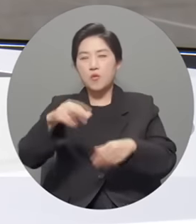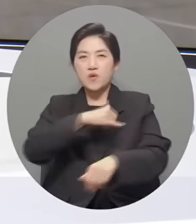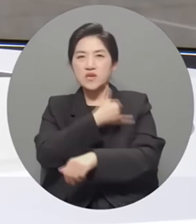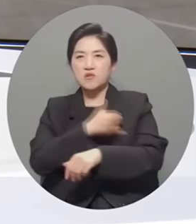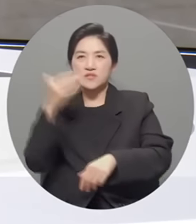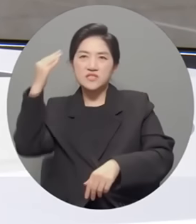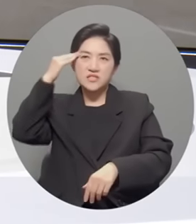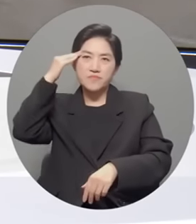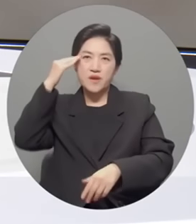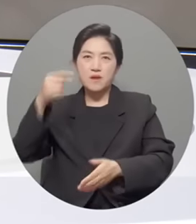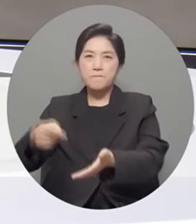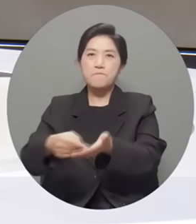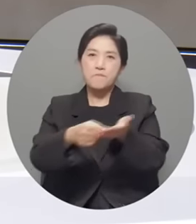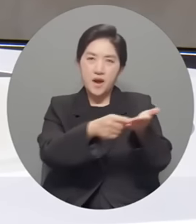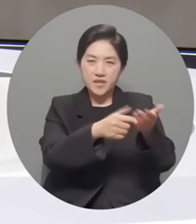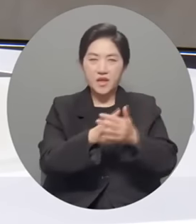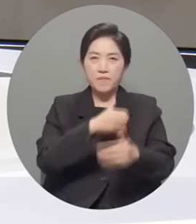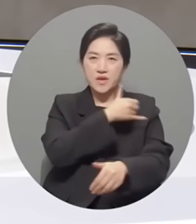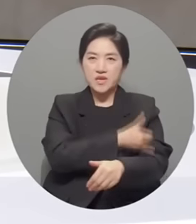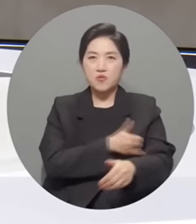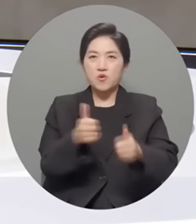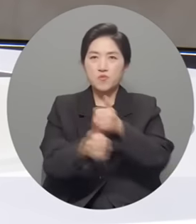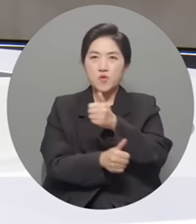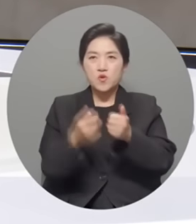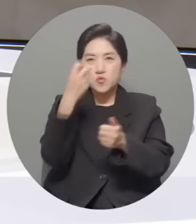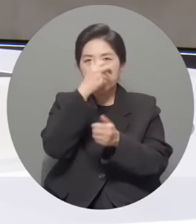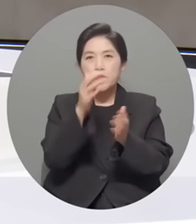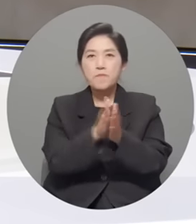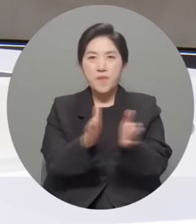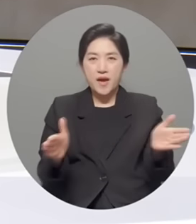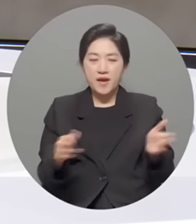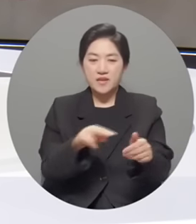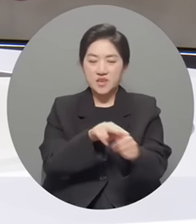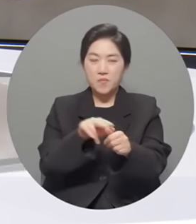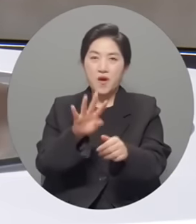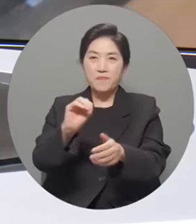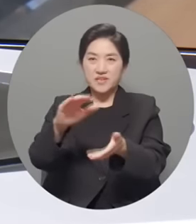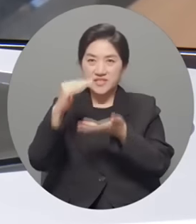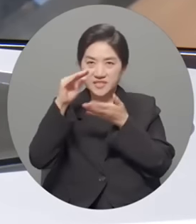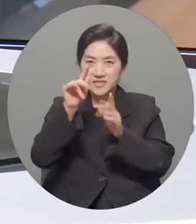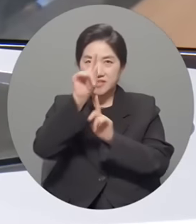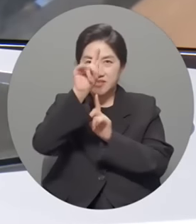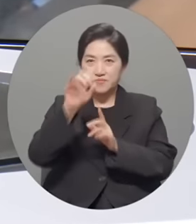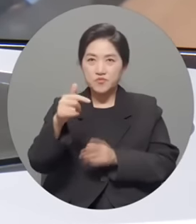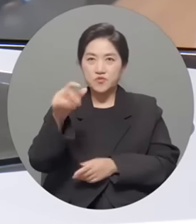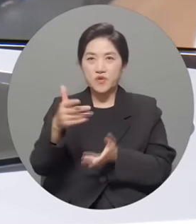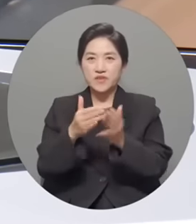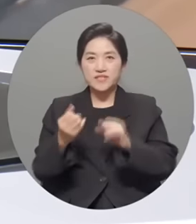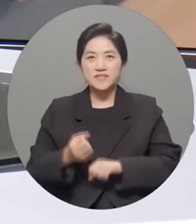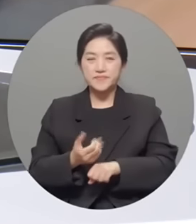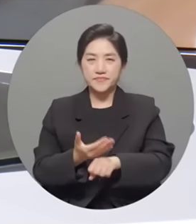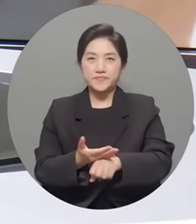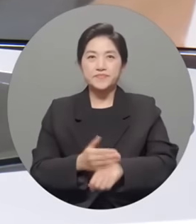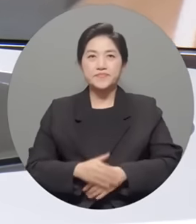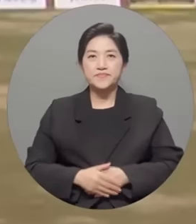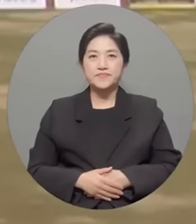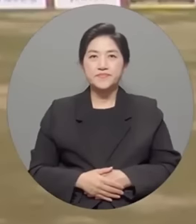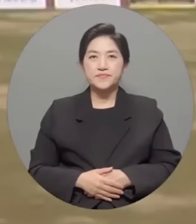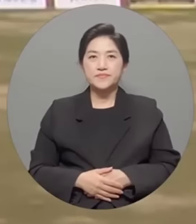침해라는 진정이 접수돼 인권위가 조사에 나섰습니다. 제보는 MBC 이문현 기자가 취재했습니다.